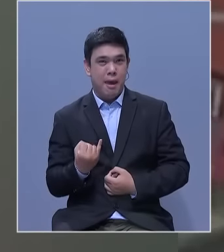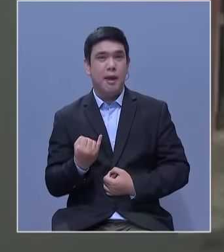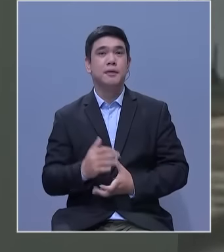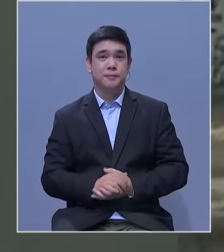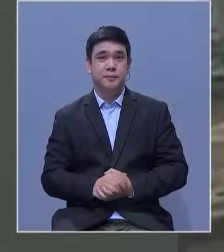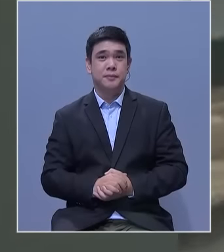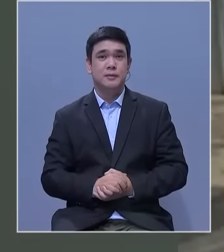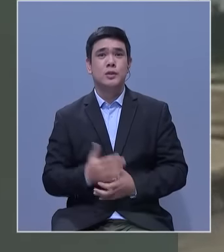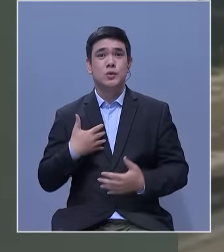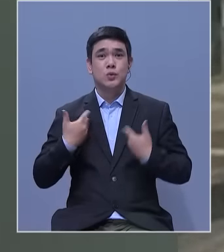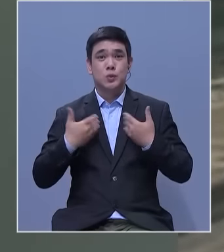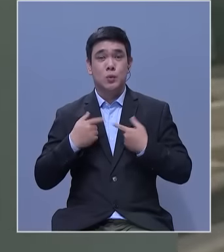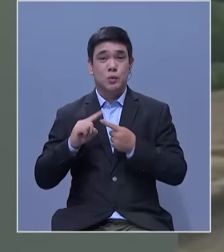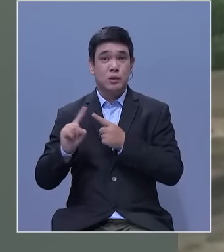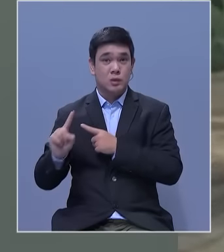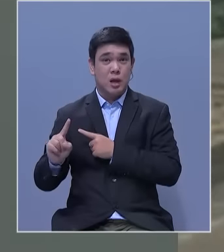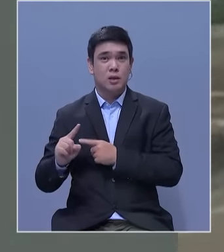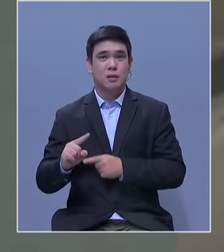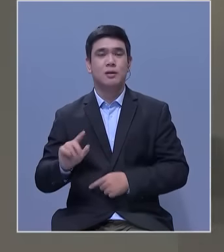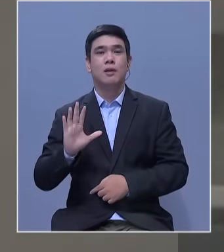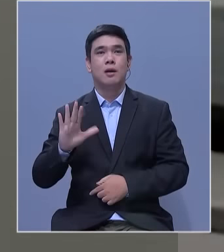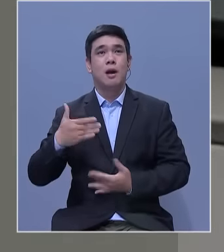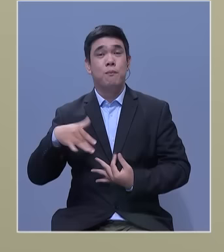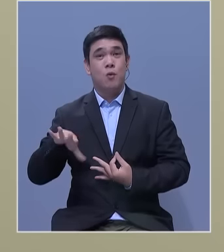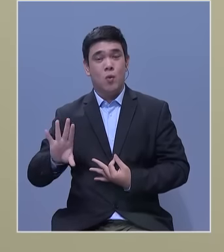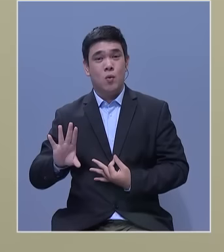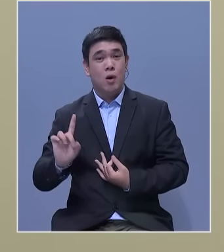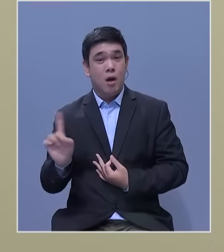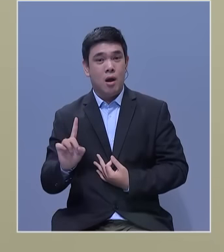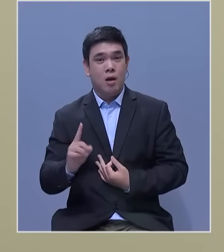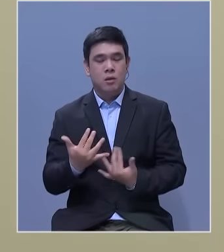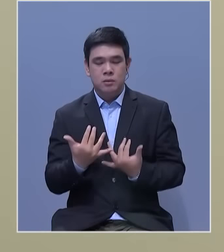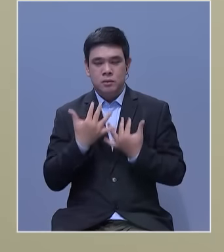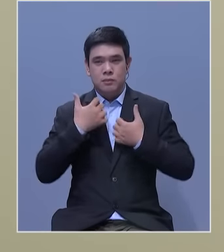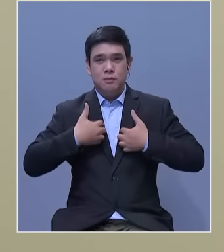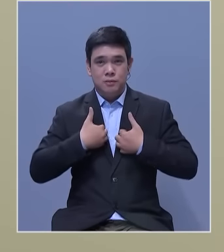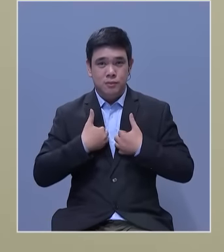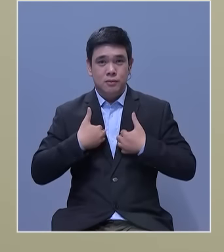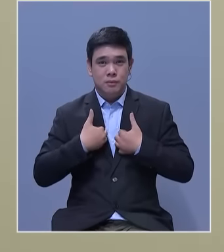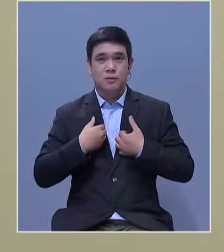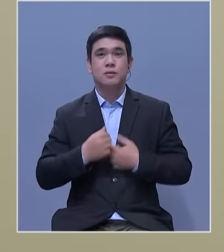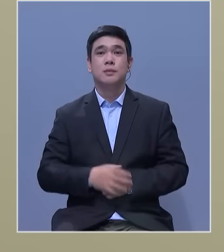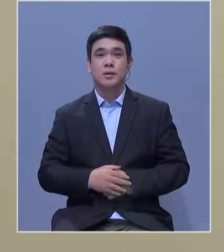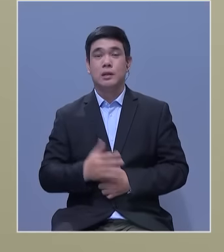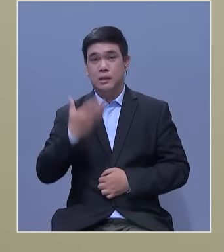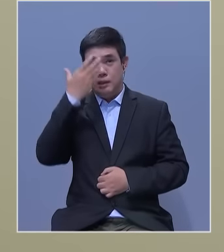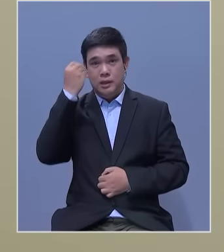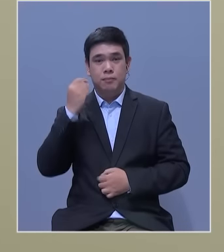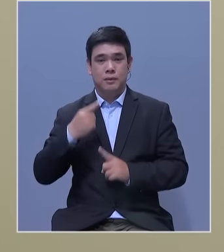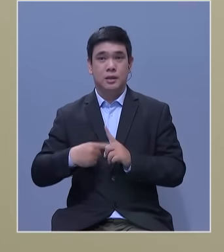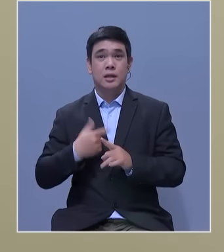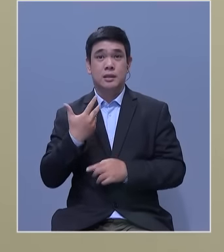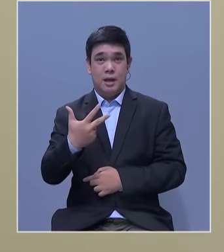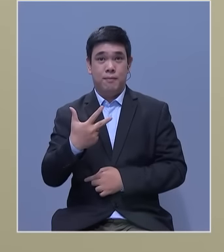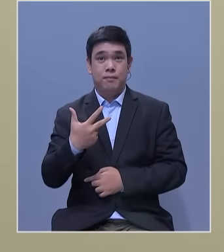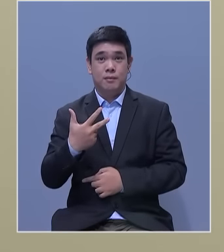ลป์และสนุกสนานดิ้นจุดเบี่ยงกับลำวงคณะหอบหืดโชว์อย่าลืมตลอดเดือนมีน